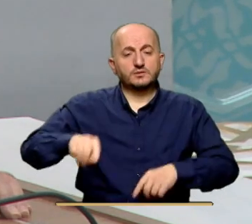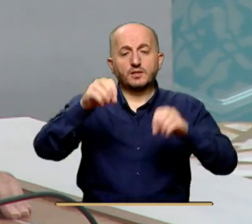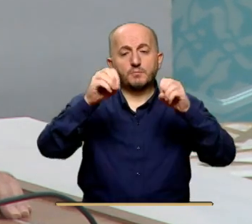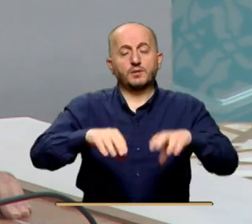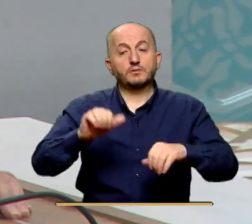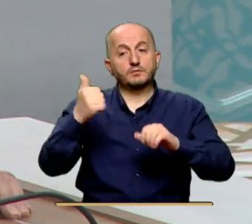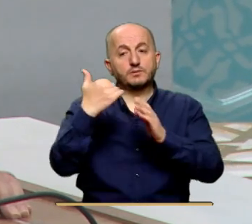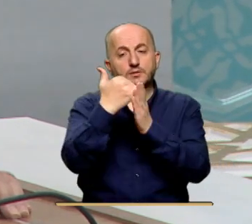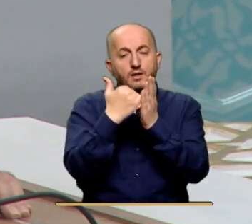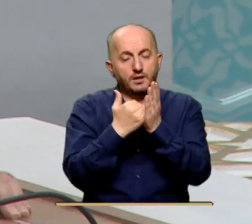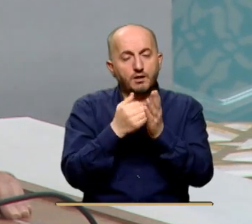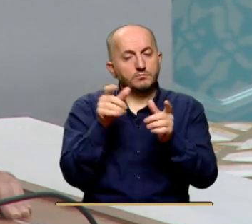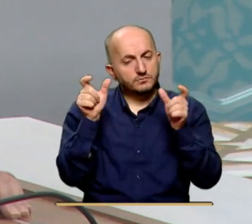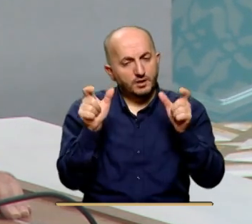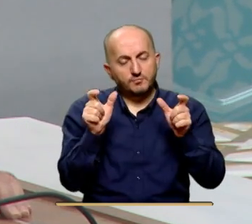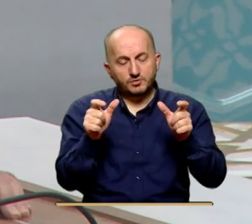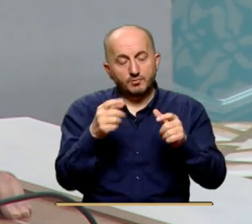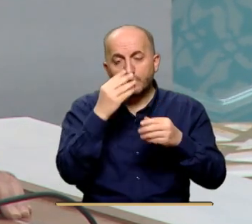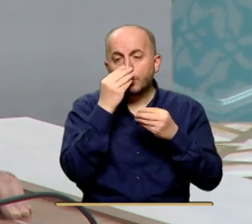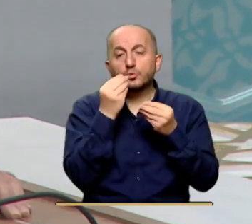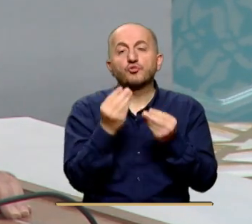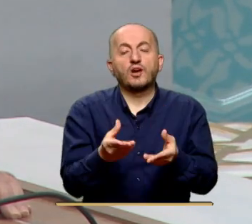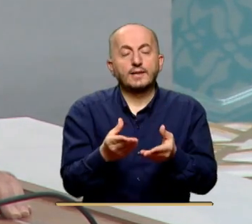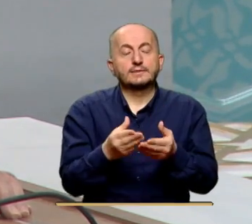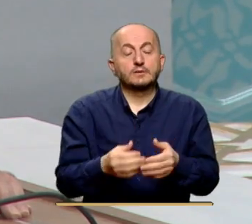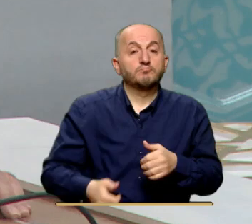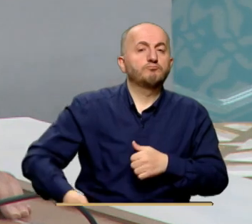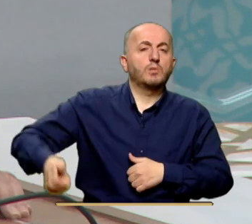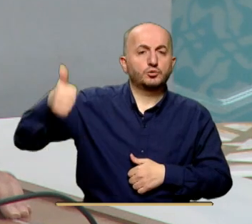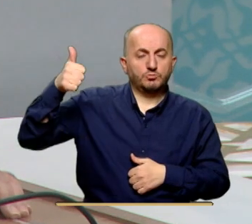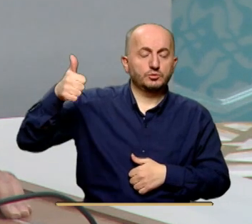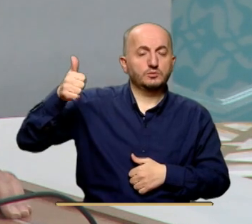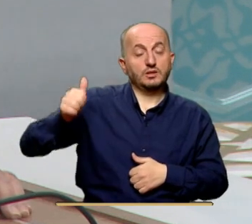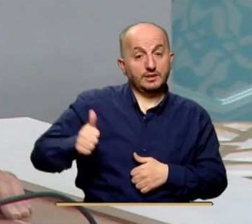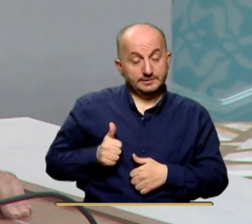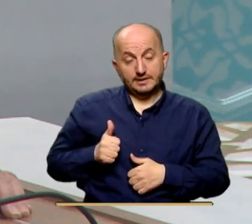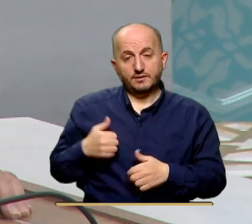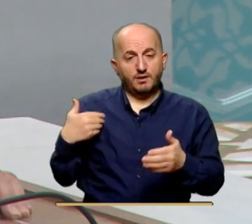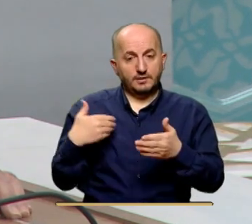sahip çıkmayı lütfeylesin. Başkumandanından erine,